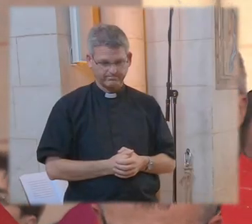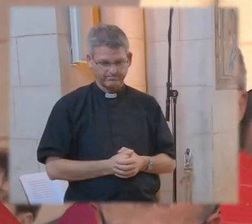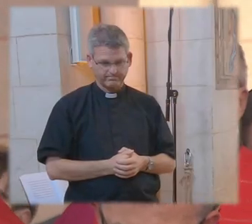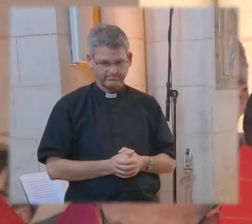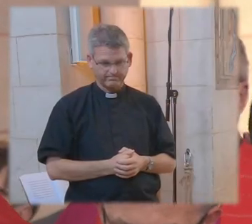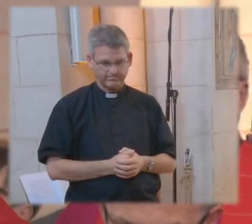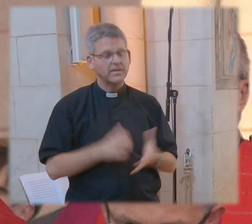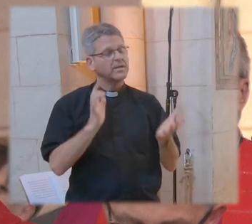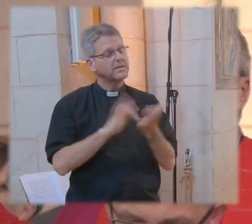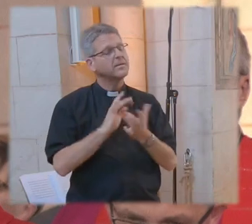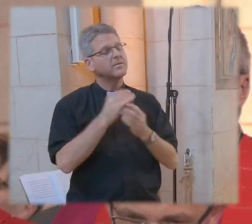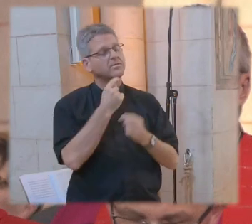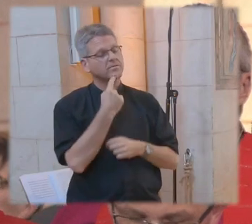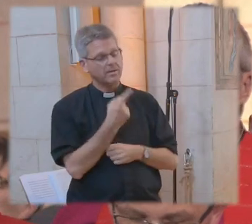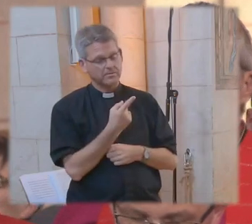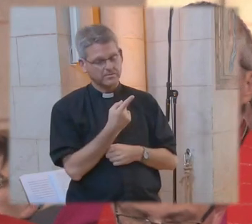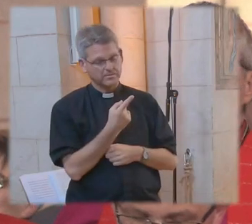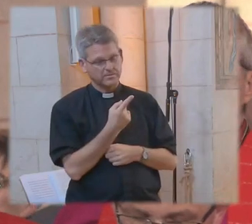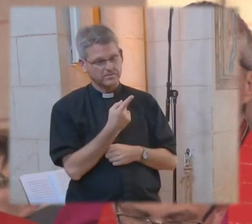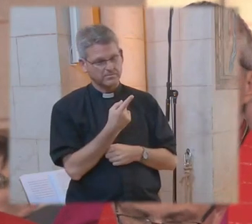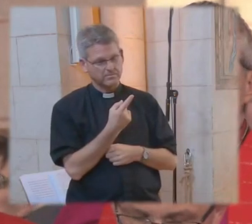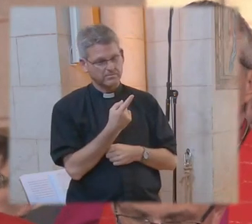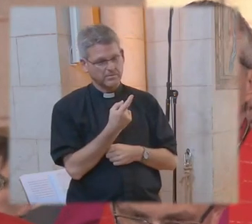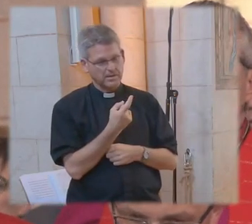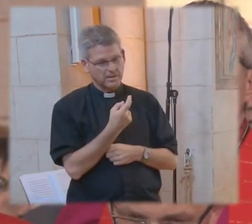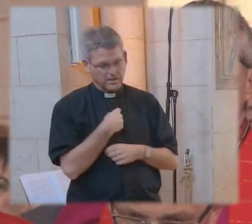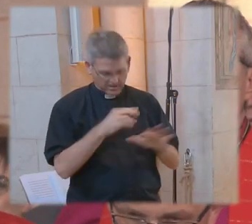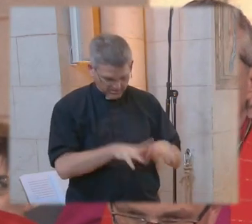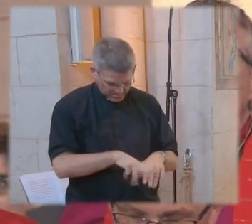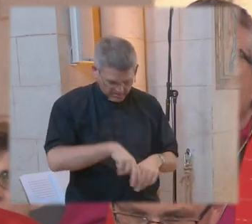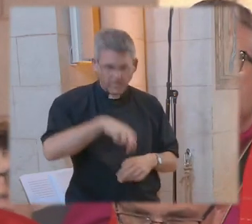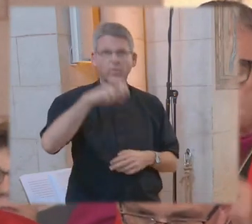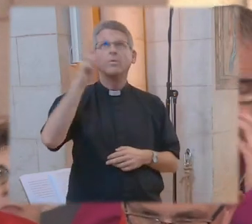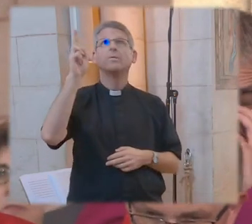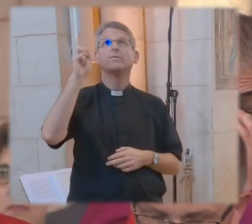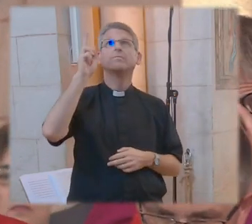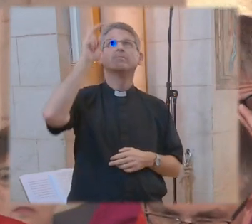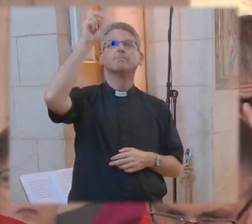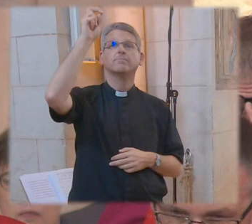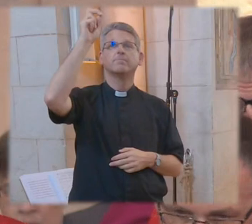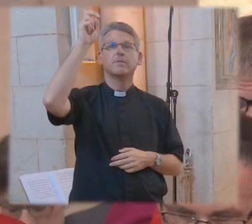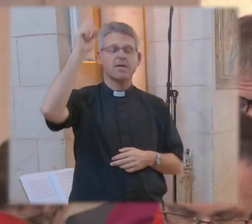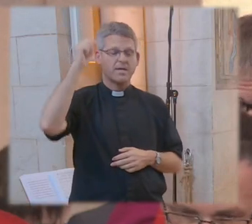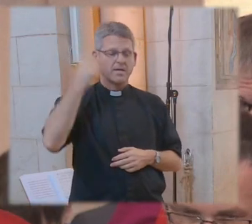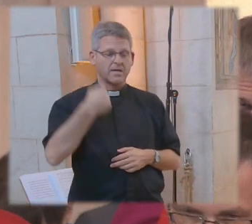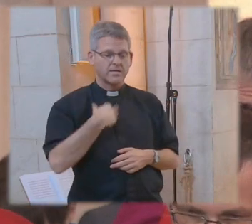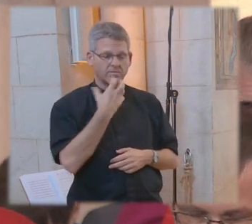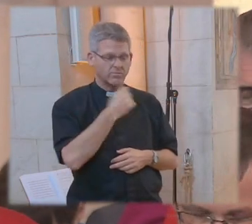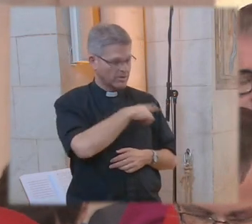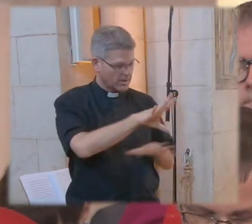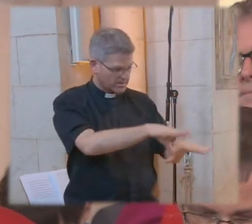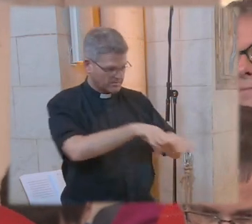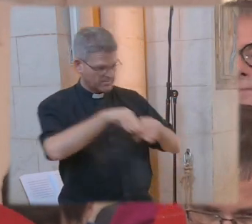So spricht der Herr, wenn ich von der Erde erhöht bin, werde ich alle an mich